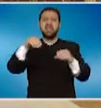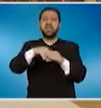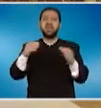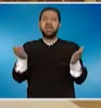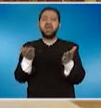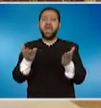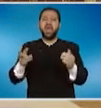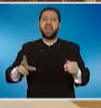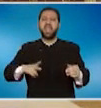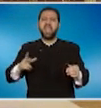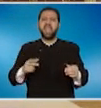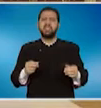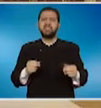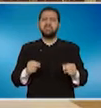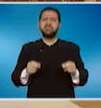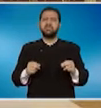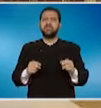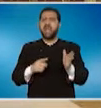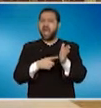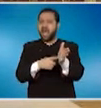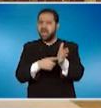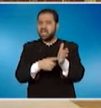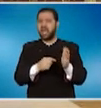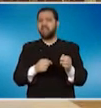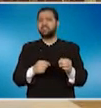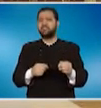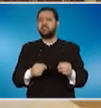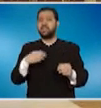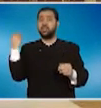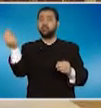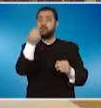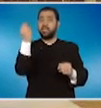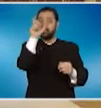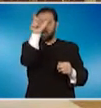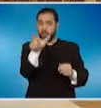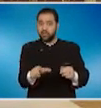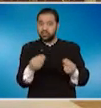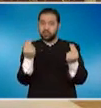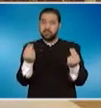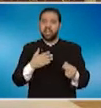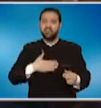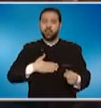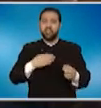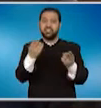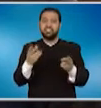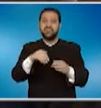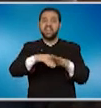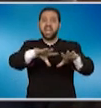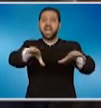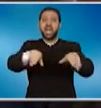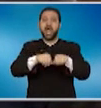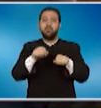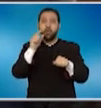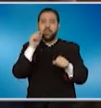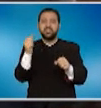care este reprezentat de faptul că Dumnezeu însuși binevoiește să vină în neamul omenesc,